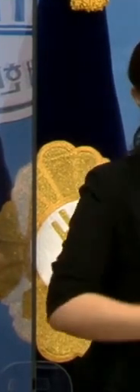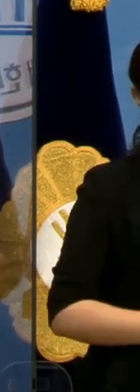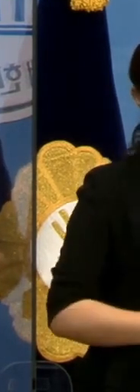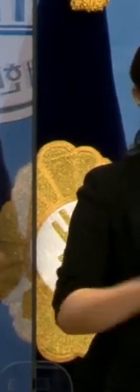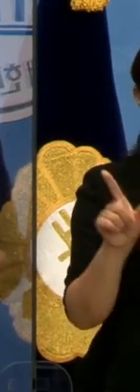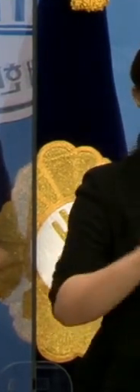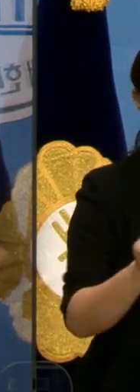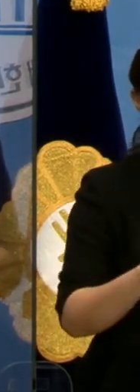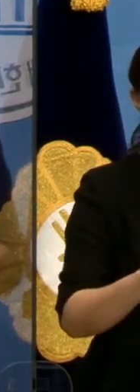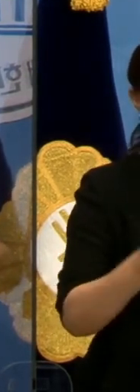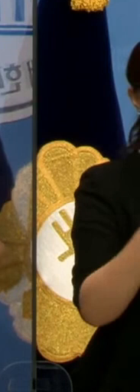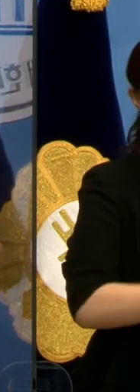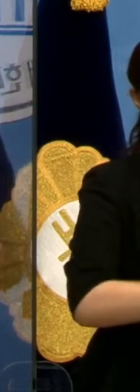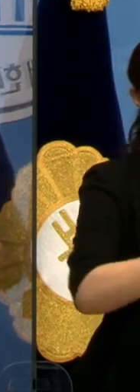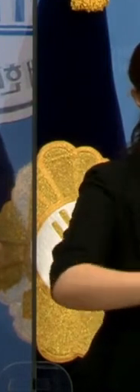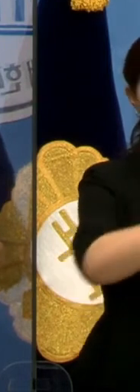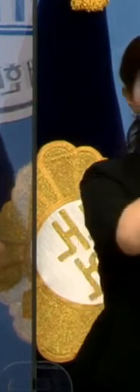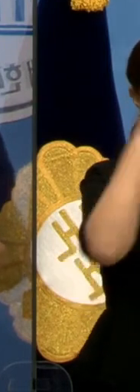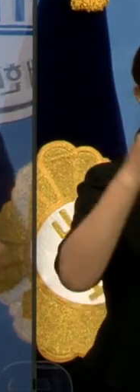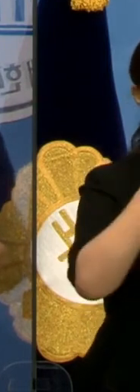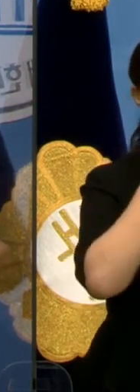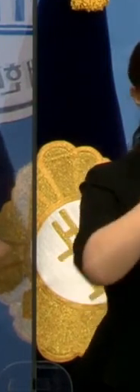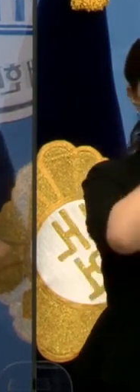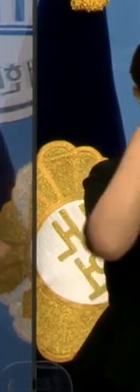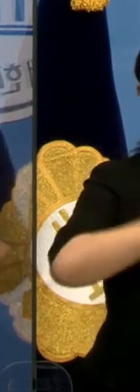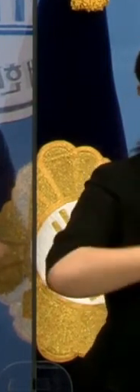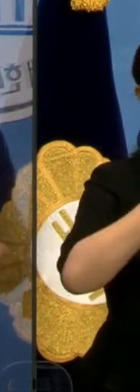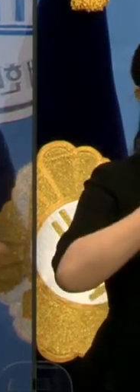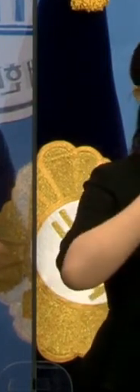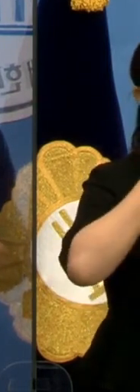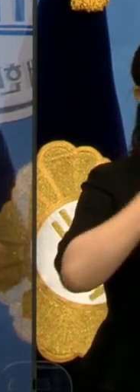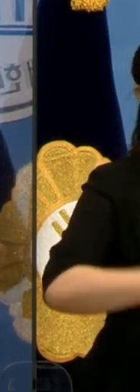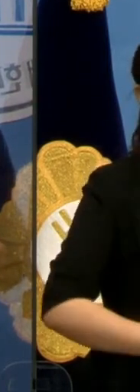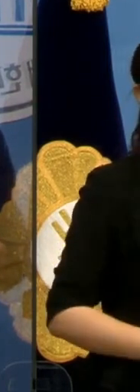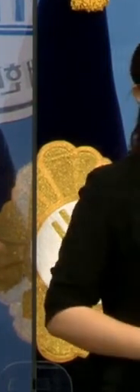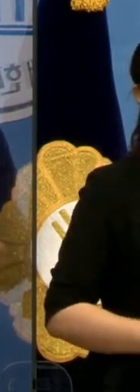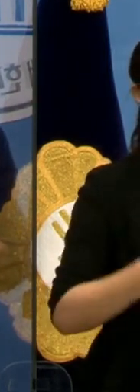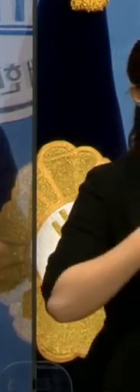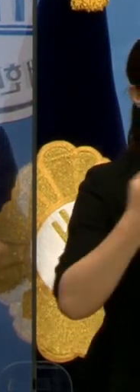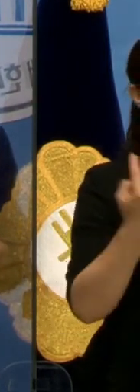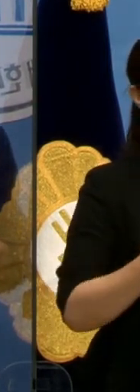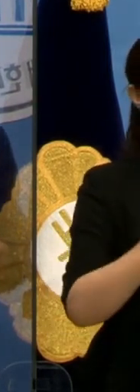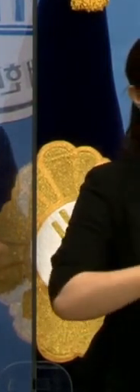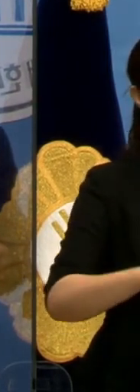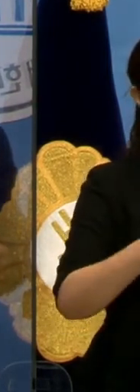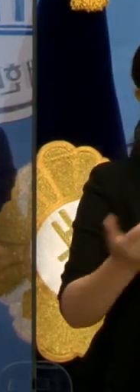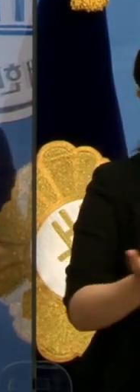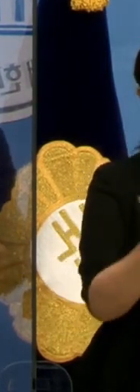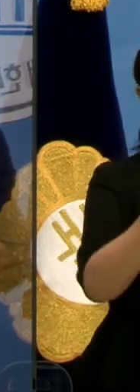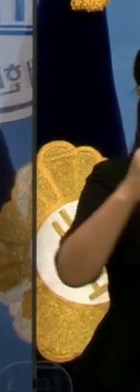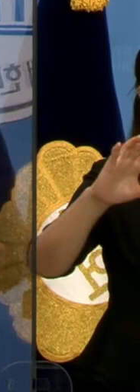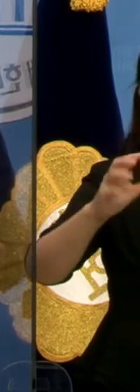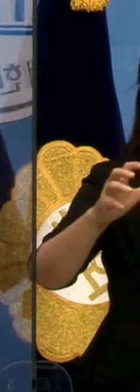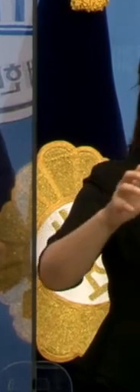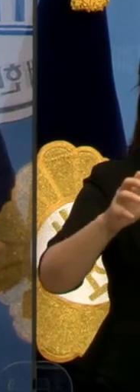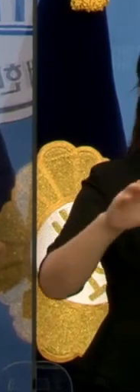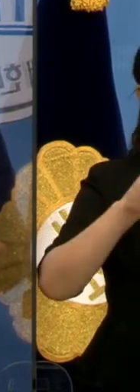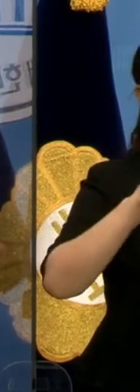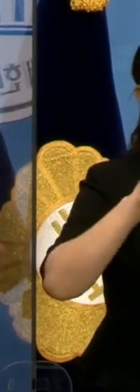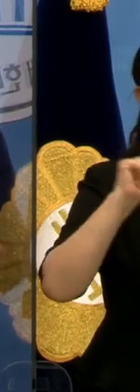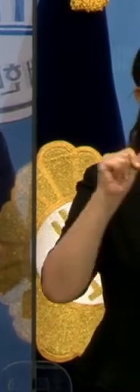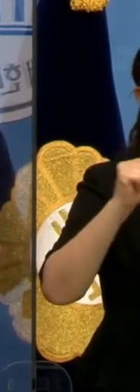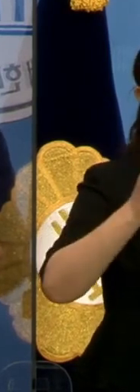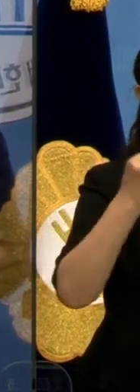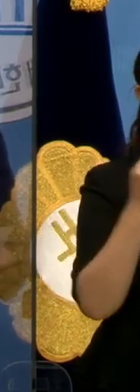않고 정의롭지도 않습니다. 우리보다 시장 경제가 발달한 선진국들이 공공의 이익을 위해 토지 불로소득을